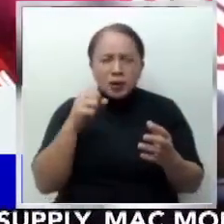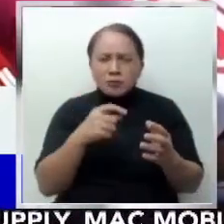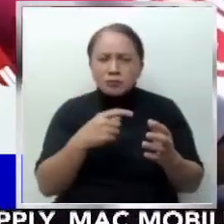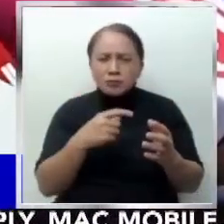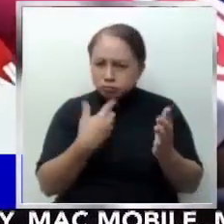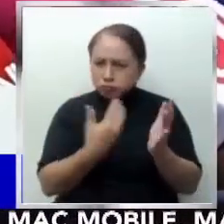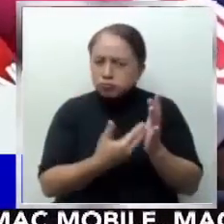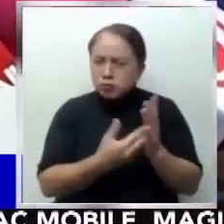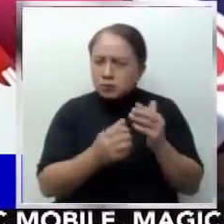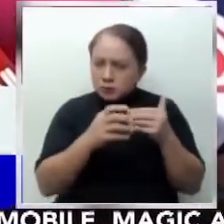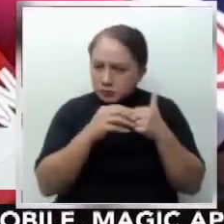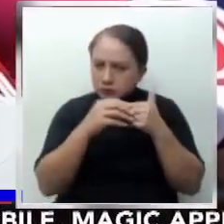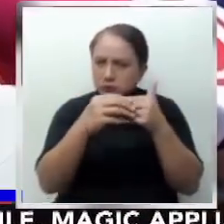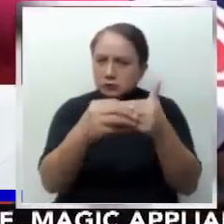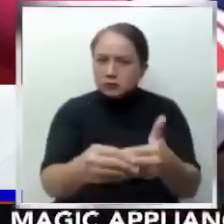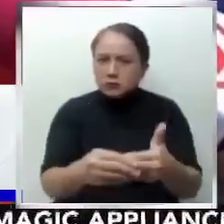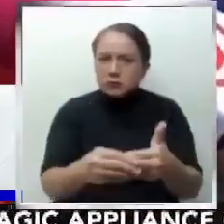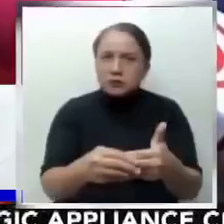into